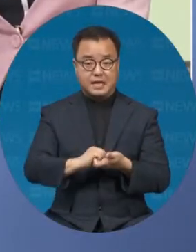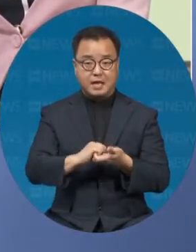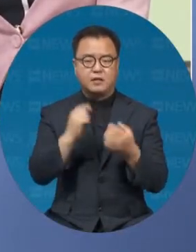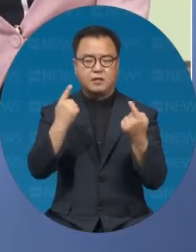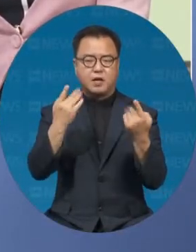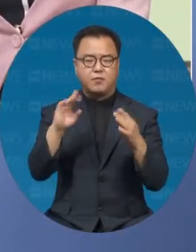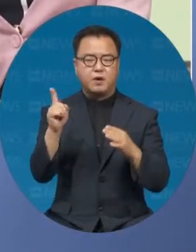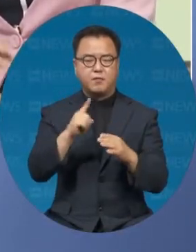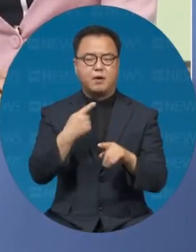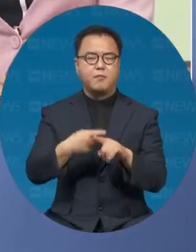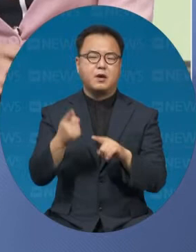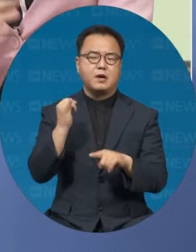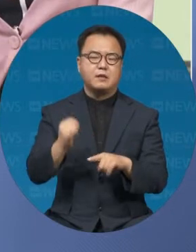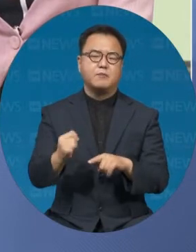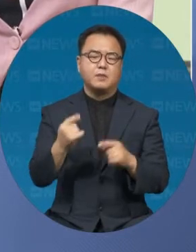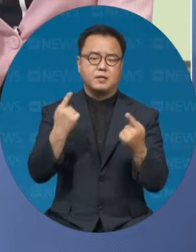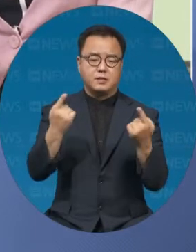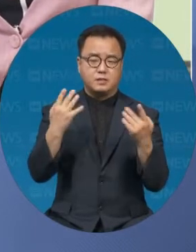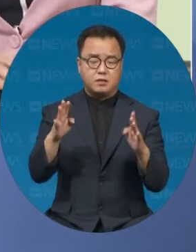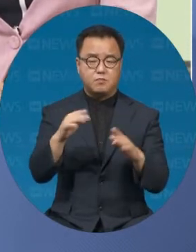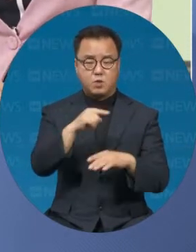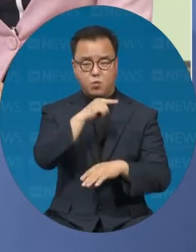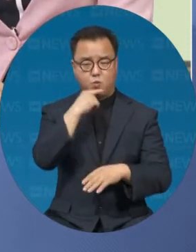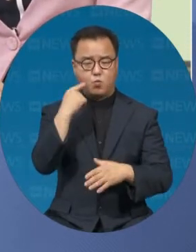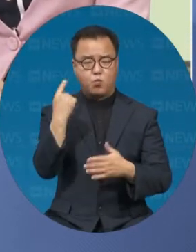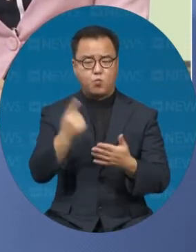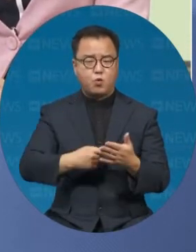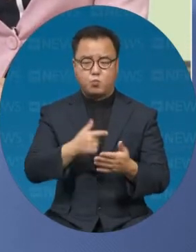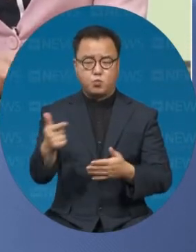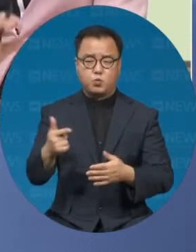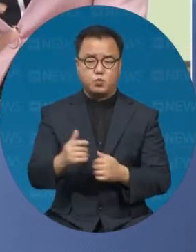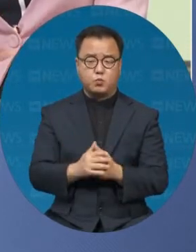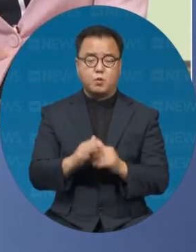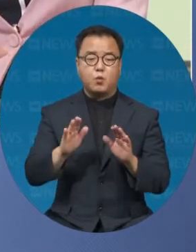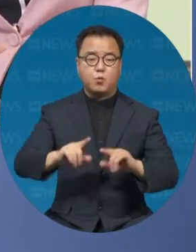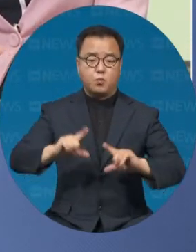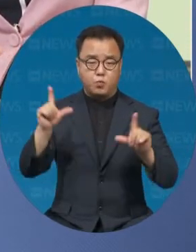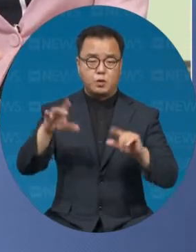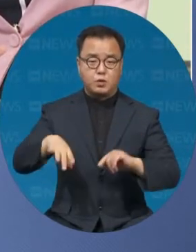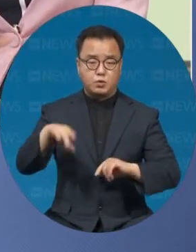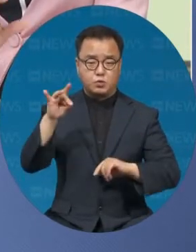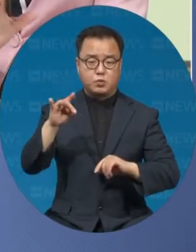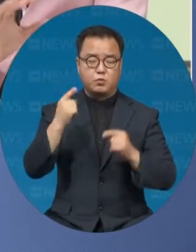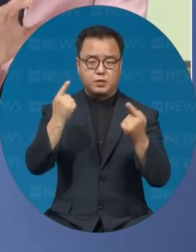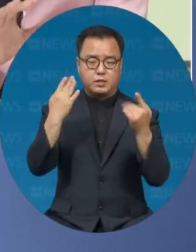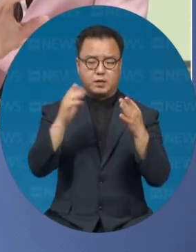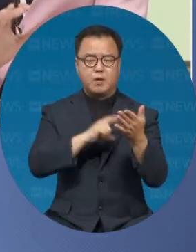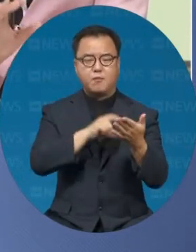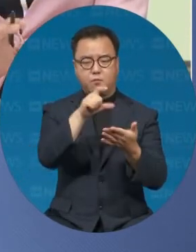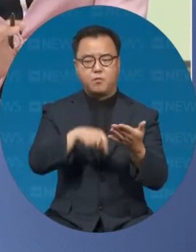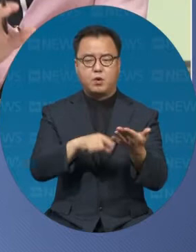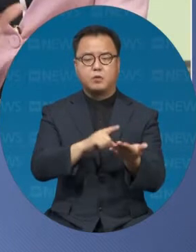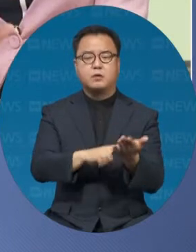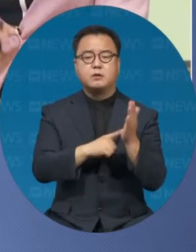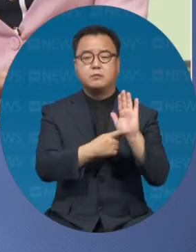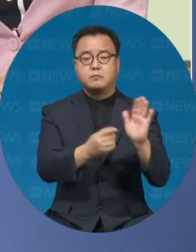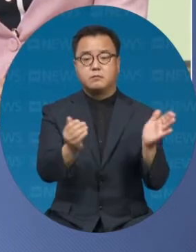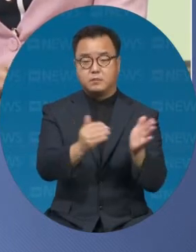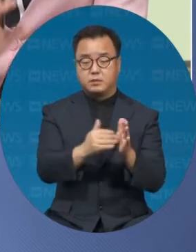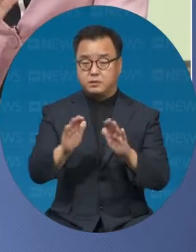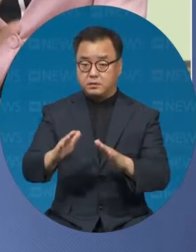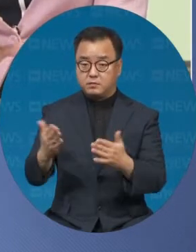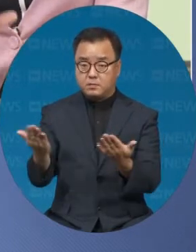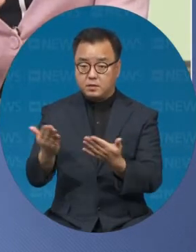부실 대학을 뽑는 거죠 패널티 도 굉장히 세게 적용이 됩니다 올해 쪽 그 대학 때 명단이 발표가 됐습니다 그런데 이번